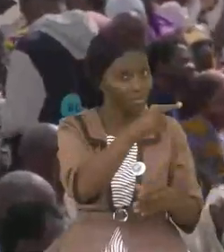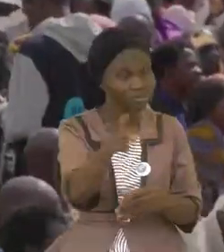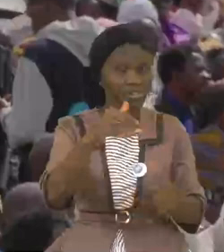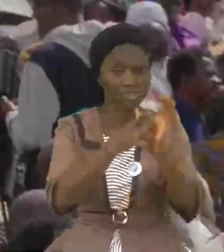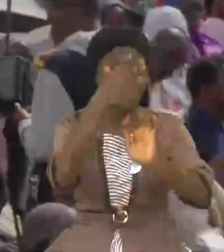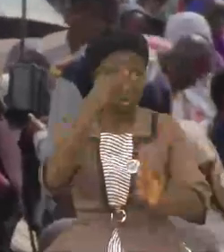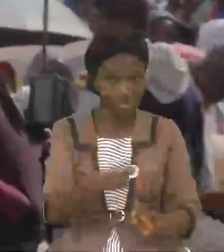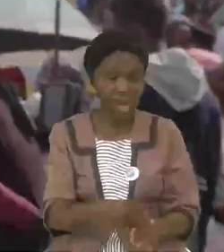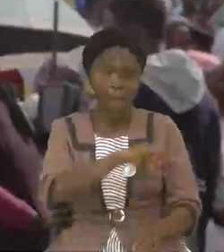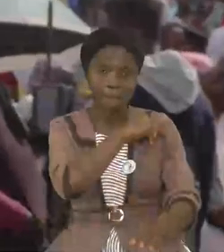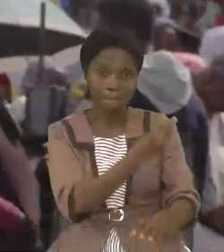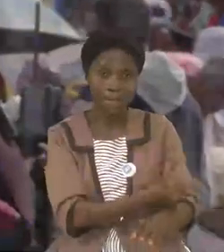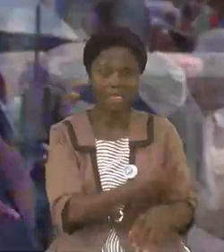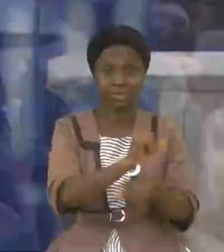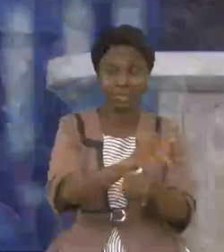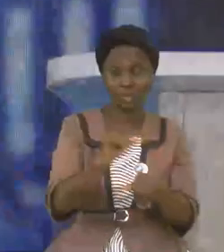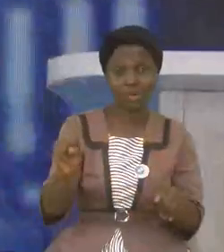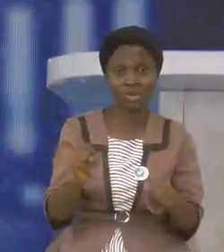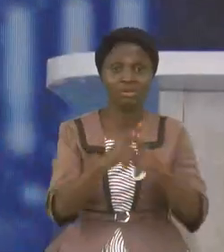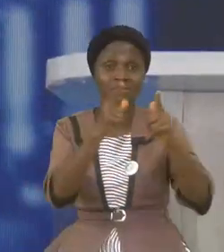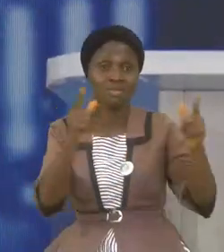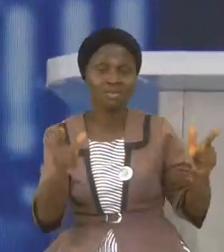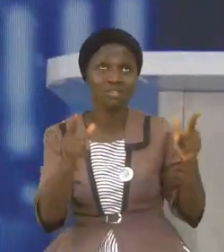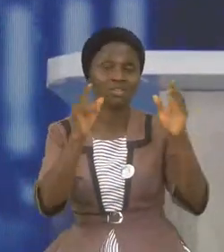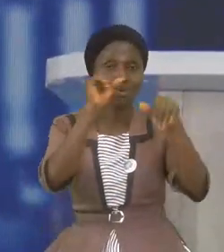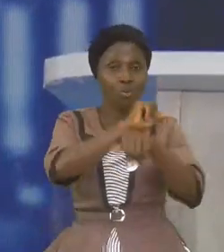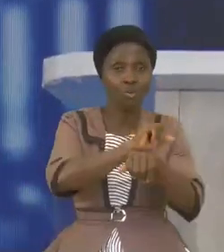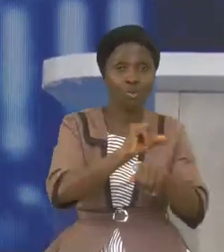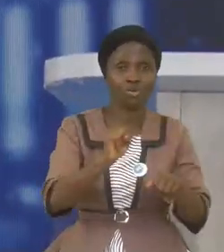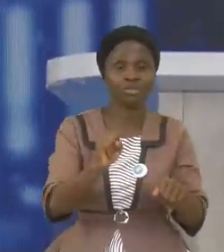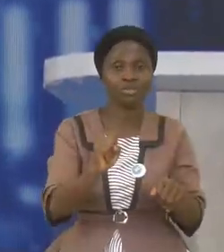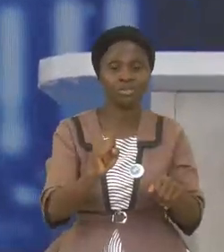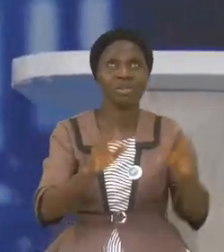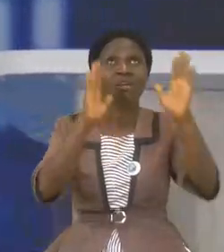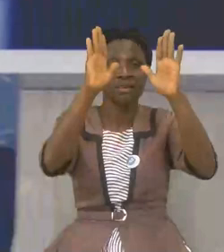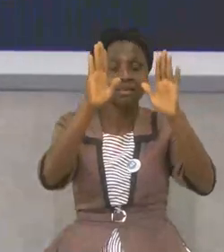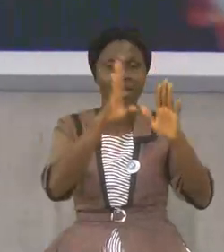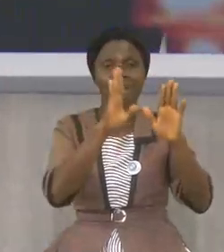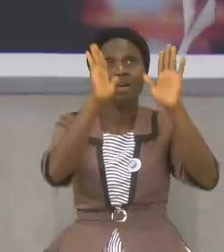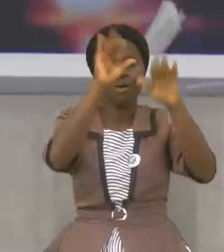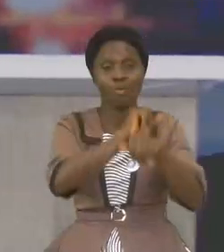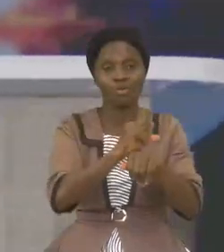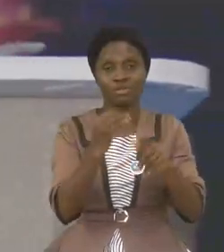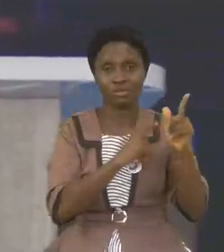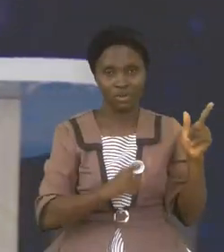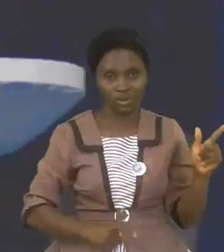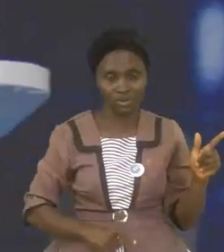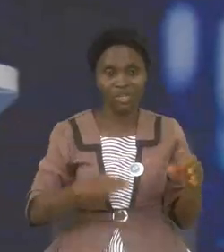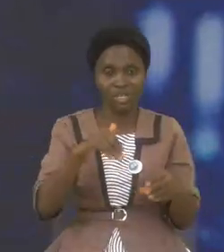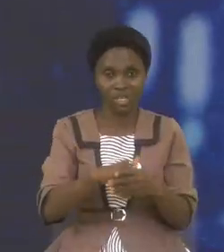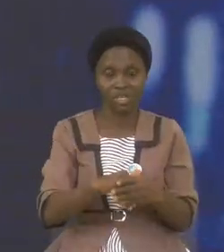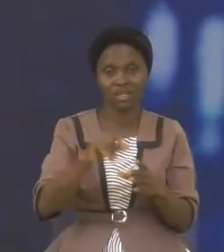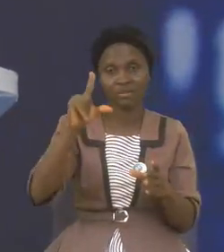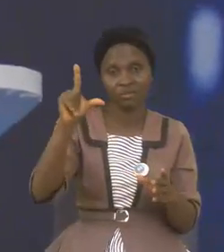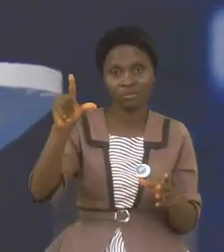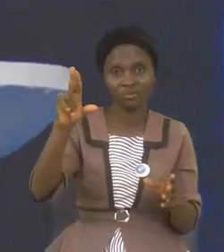avait fait dans d'autres générations. Puissantes œuvres, de grandes œuvres, des œuvres spectaculaires, des